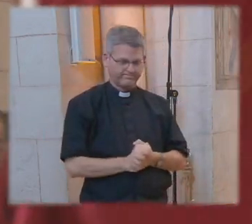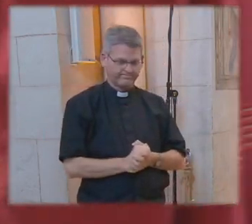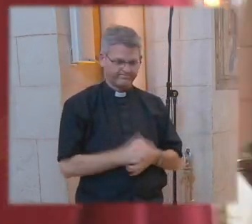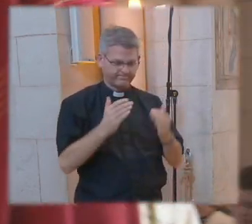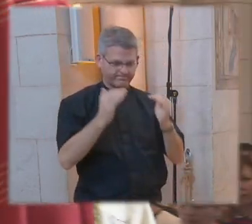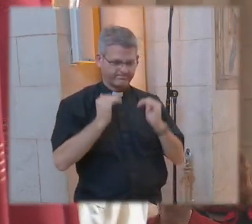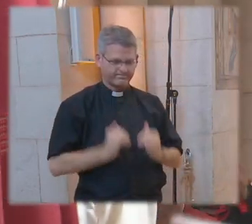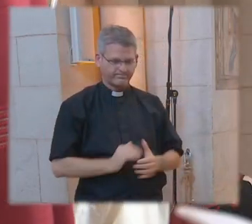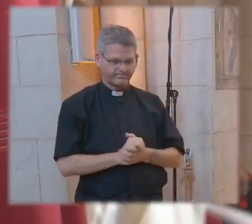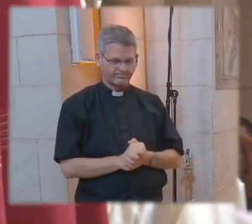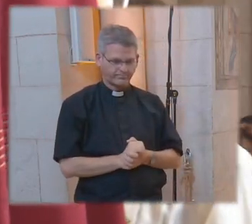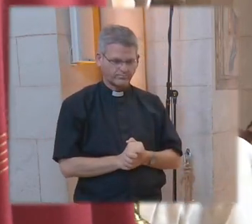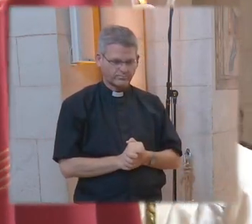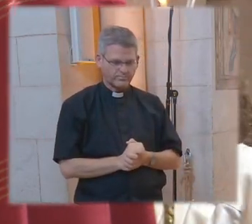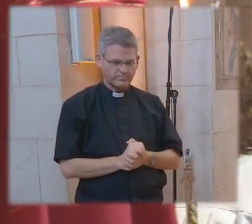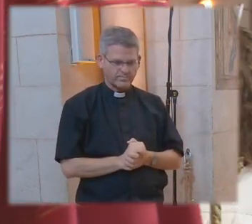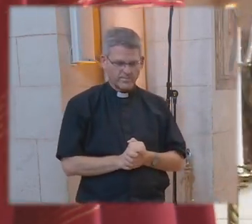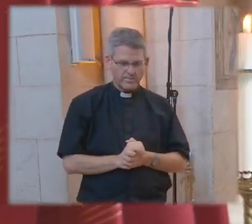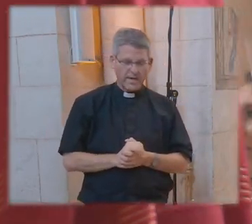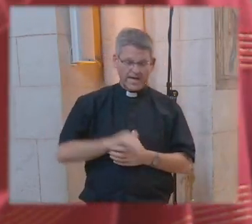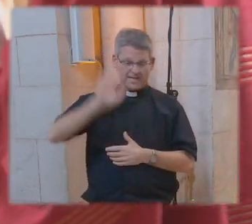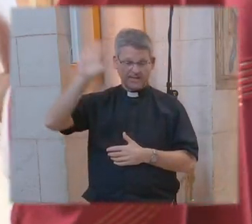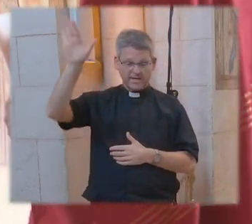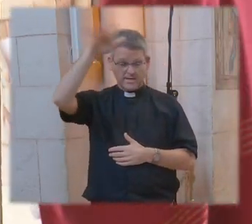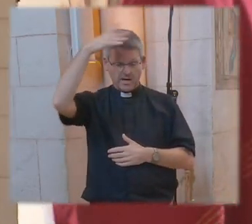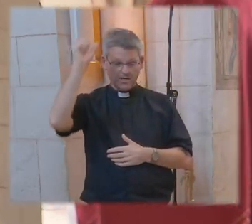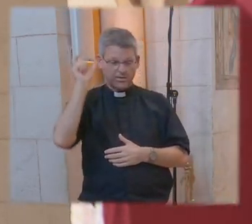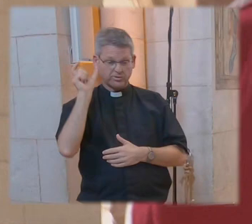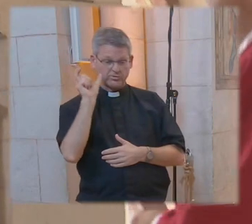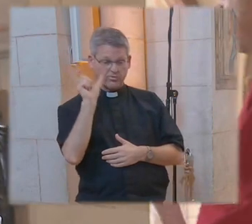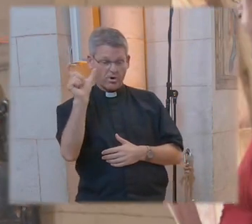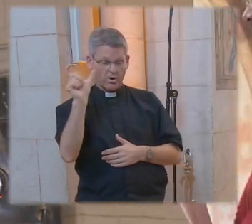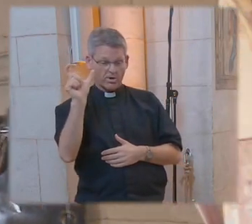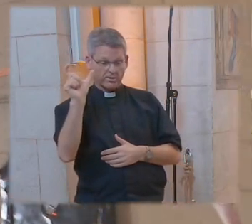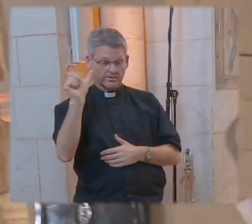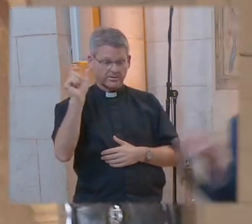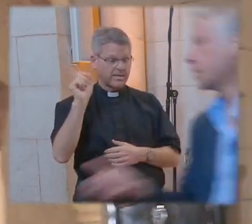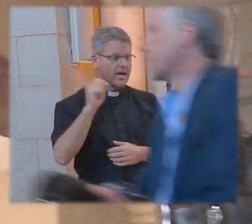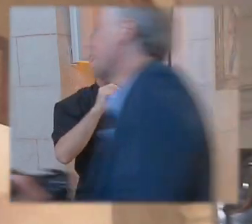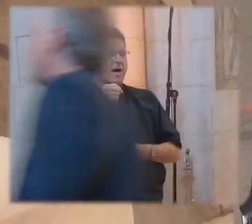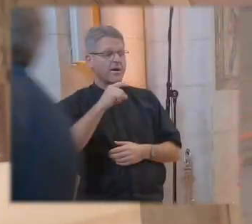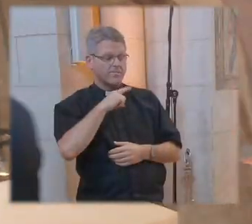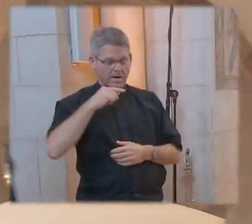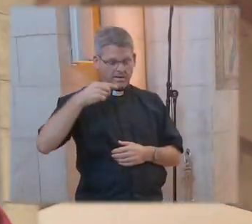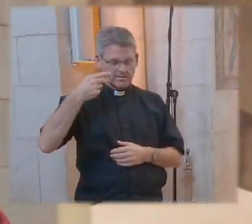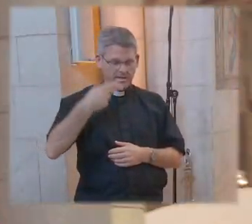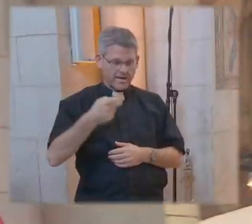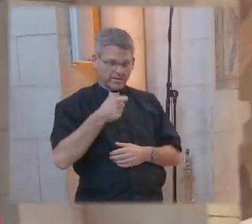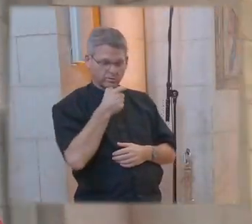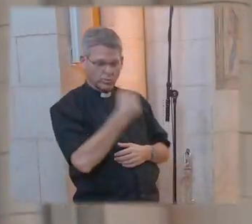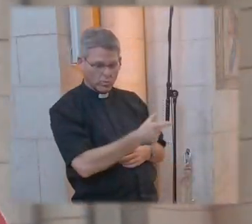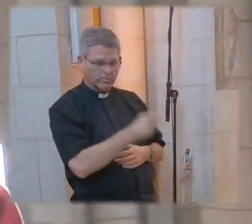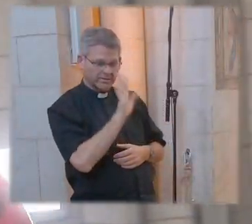Es soll zukünftig im Dom zu Limburg bei Gottesdiensten zum Gedenken an Richard Henkes verwendet werden.